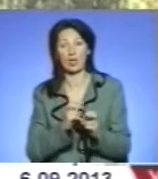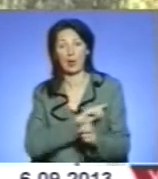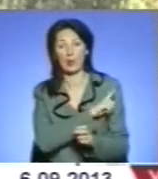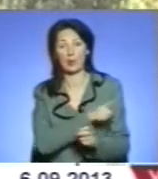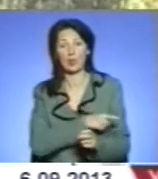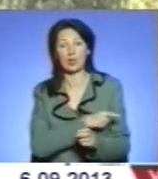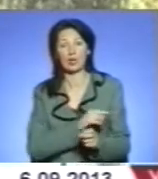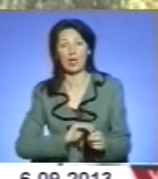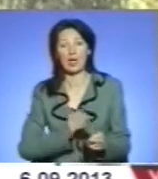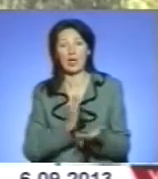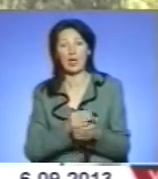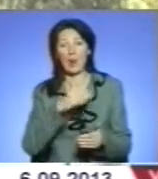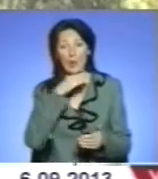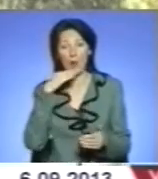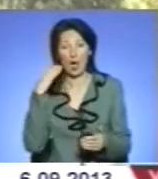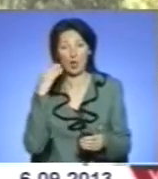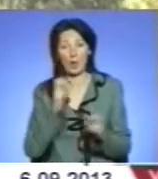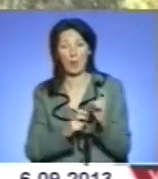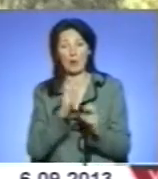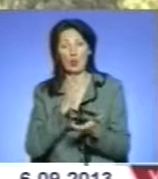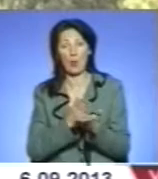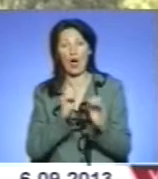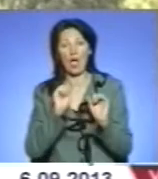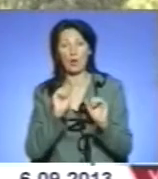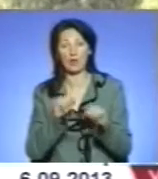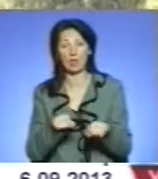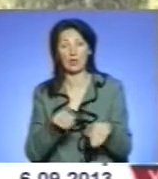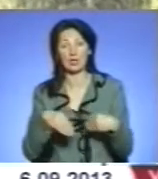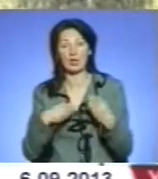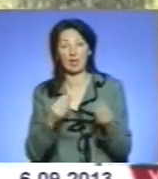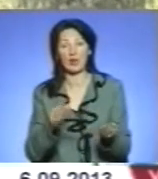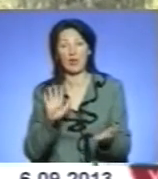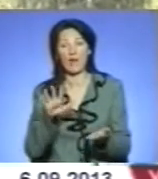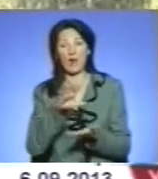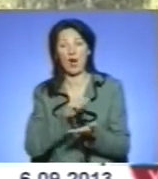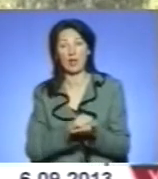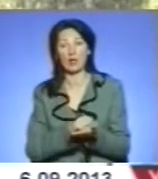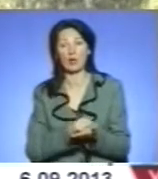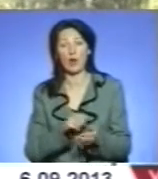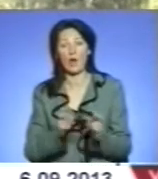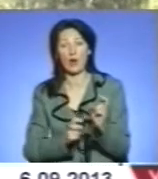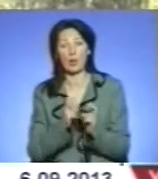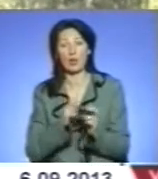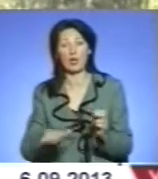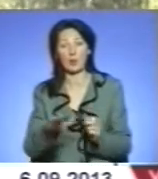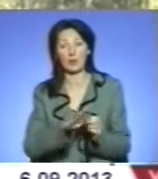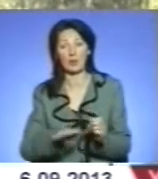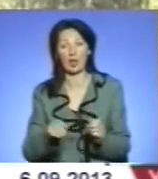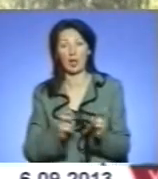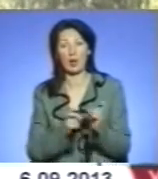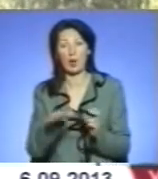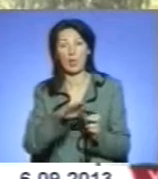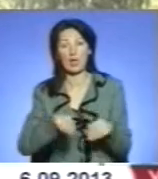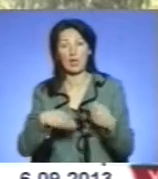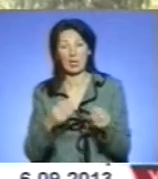є забагато, і підприємство має можливість надавати в оренду виробничі потужності. Виробничі потужності надані – це